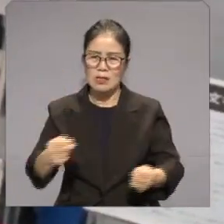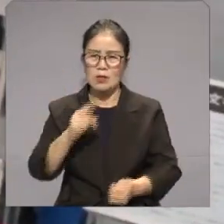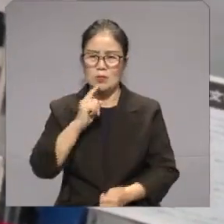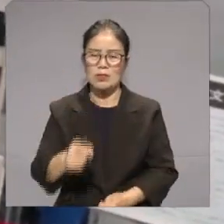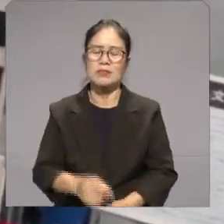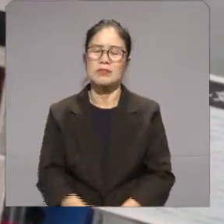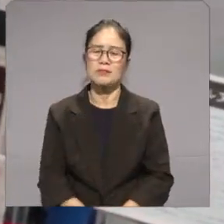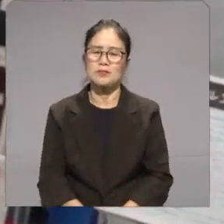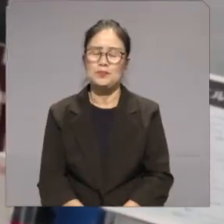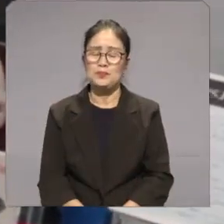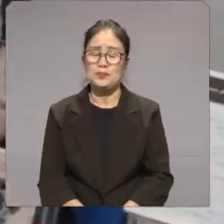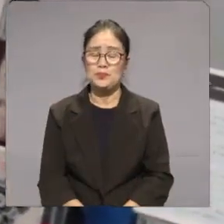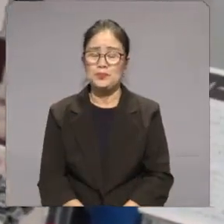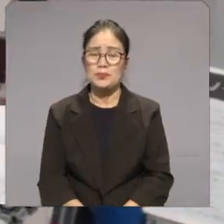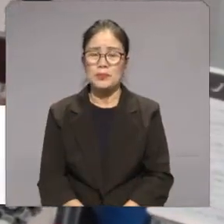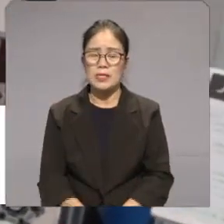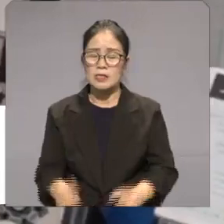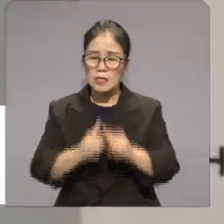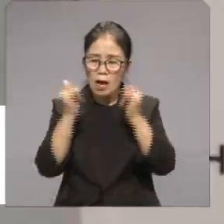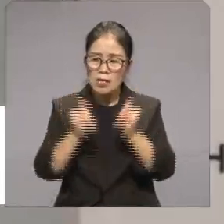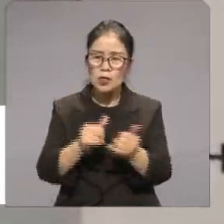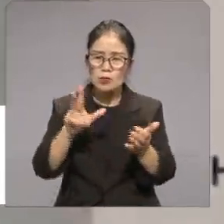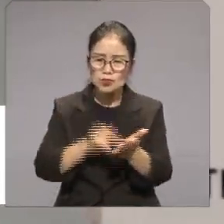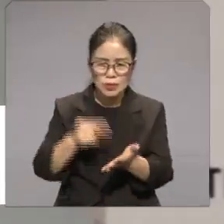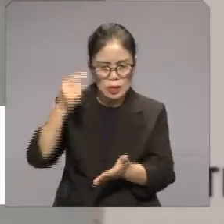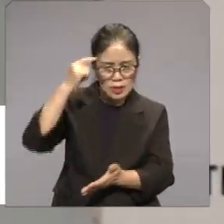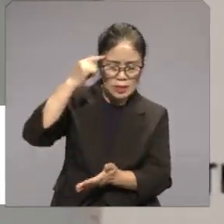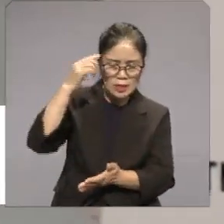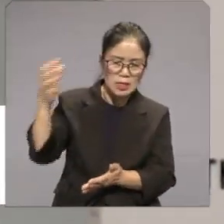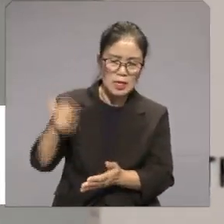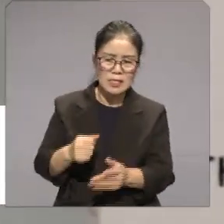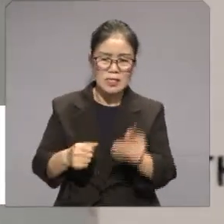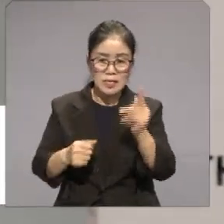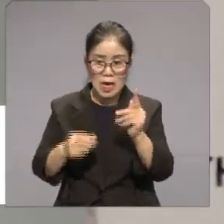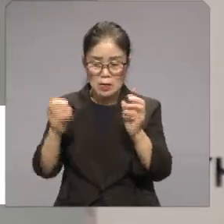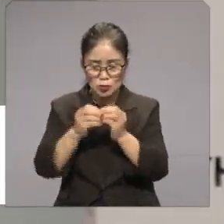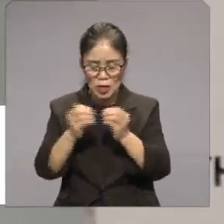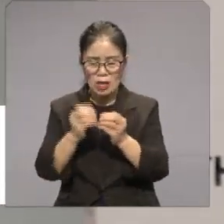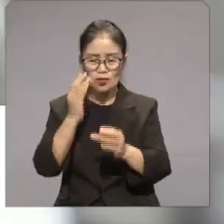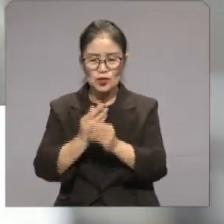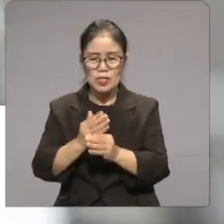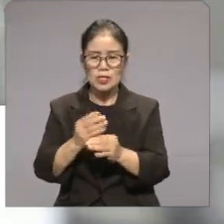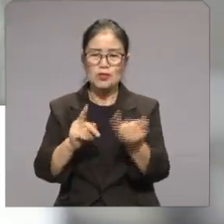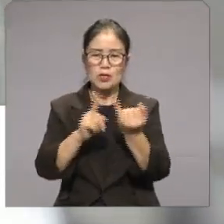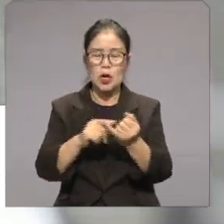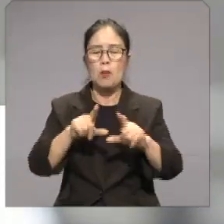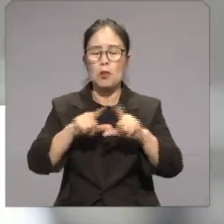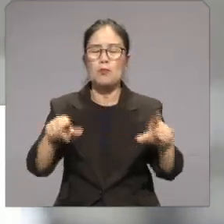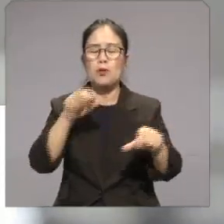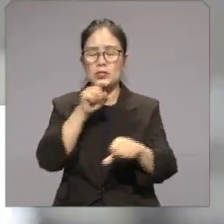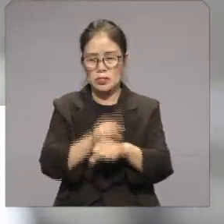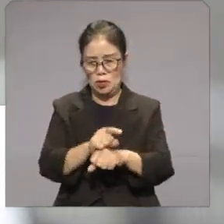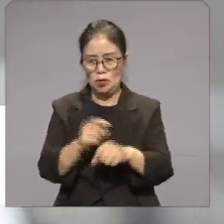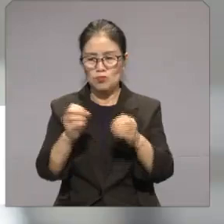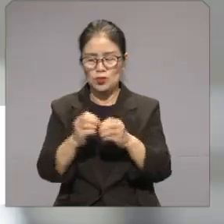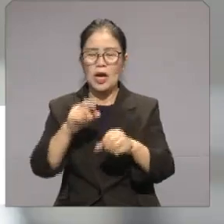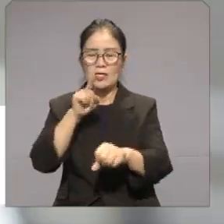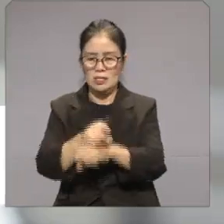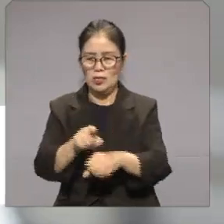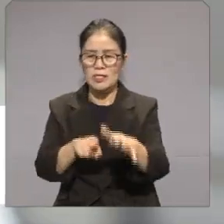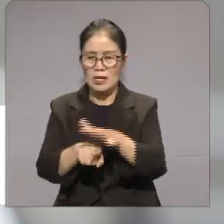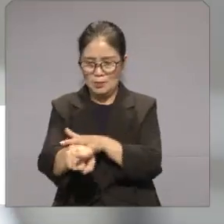소개했습니다. 교도통신은 사회적 문제의식을 가진 K-문학 중에서도 한강은 보편성과 문학성에서